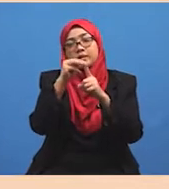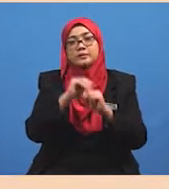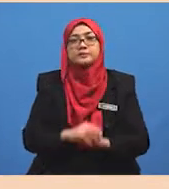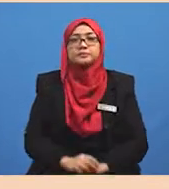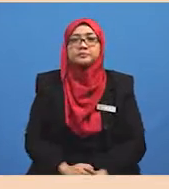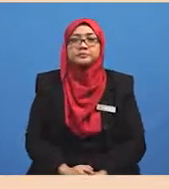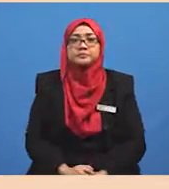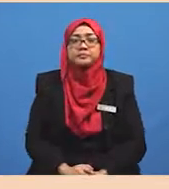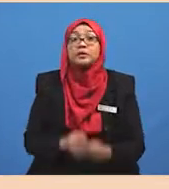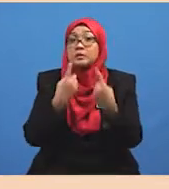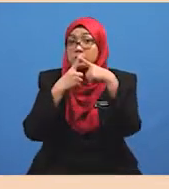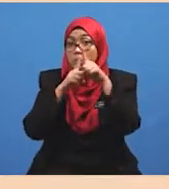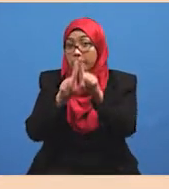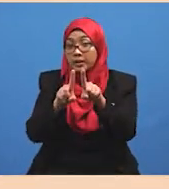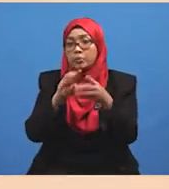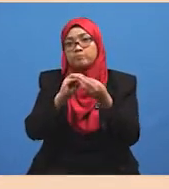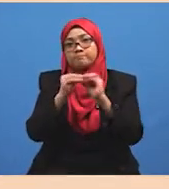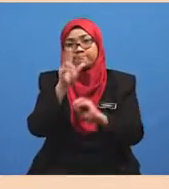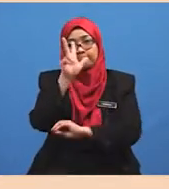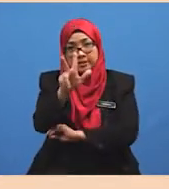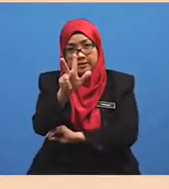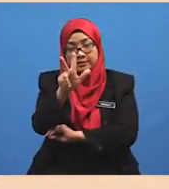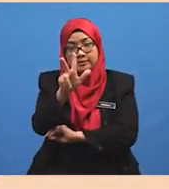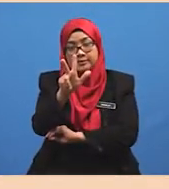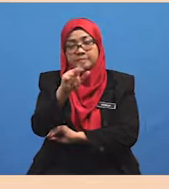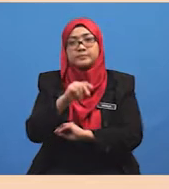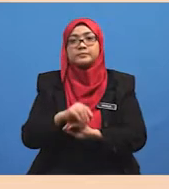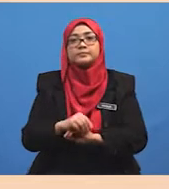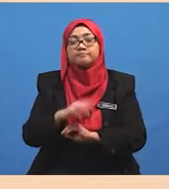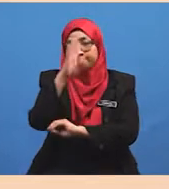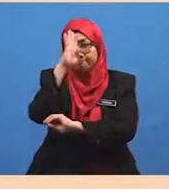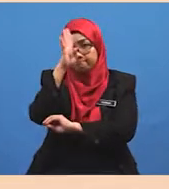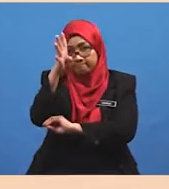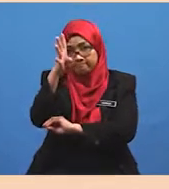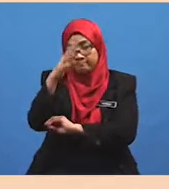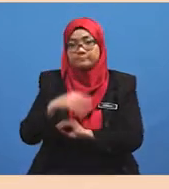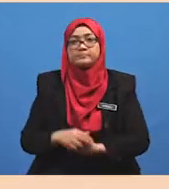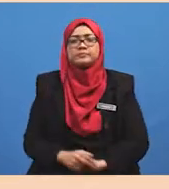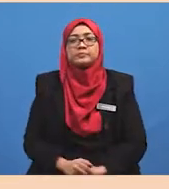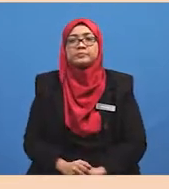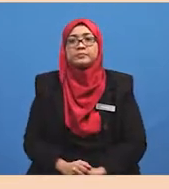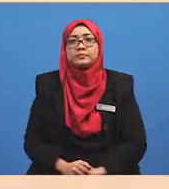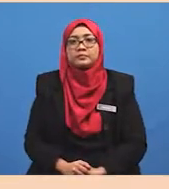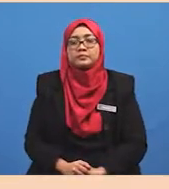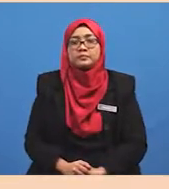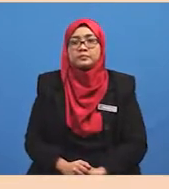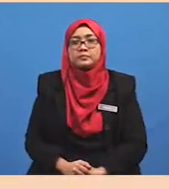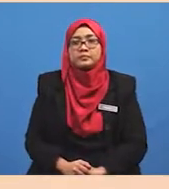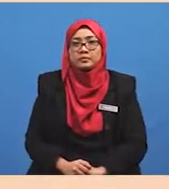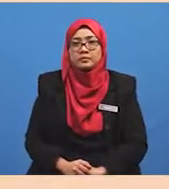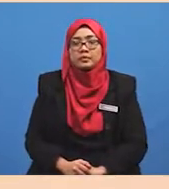Hai Jawa Pos ketiga ialah kritik ini adalah